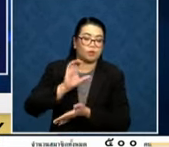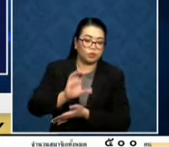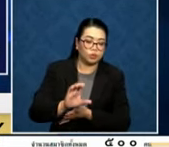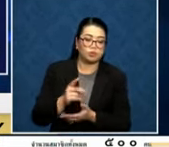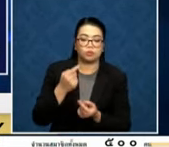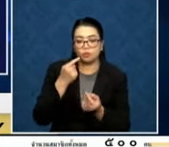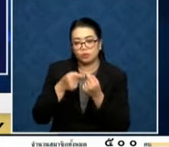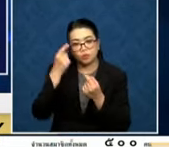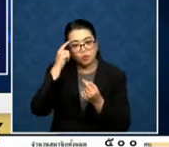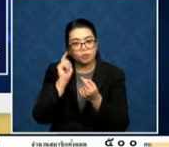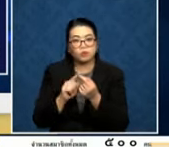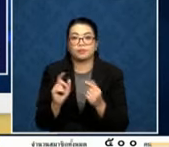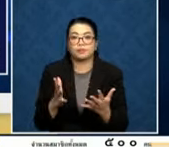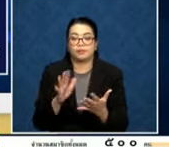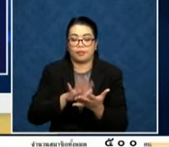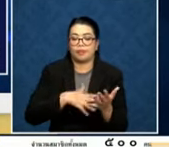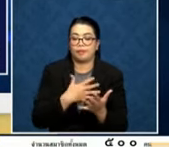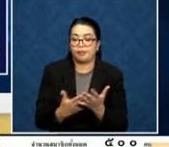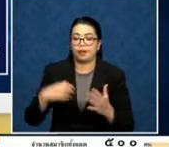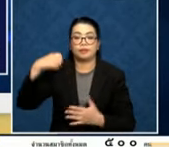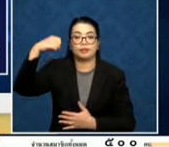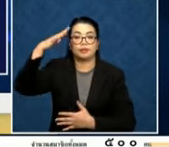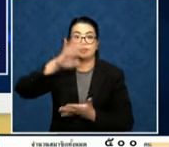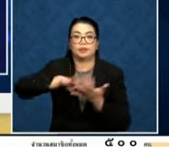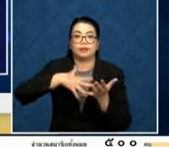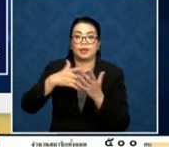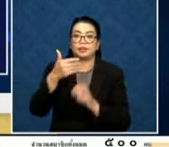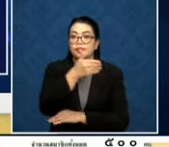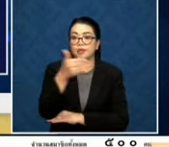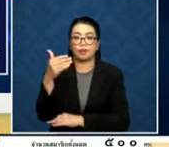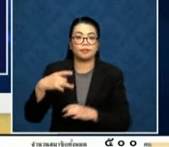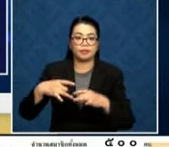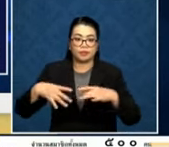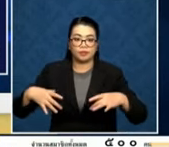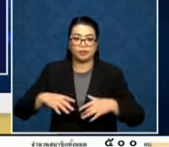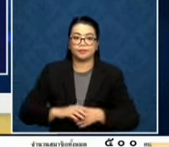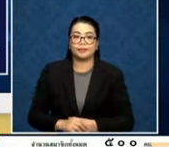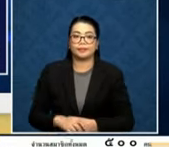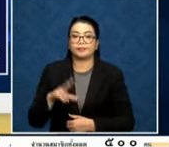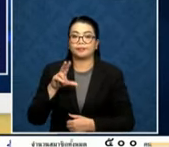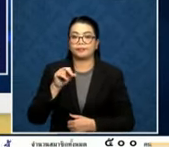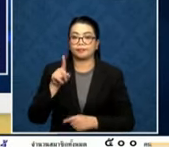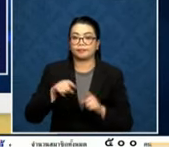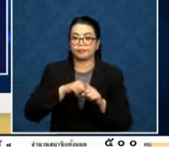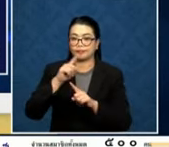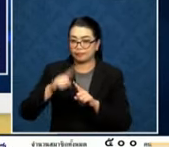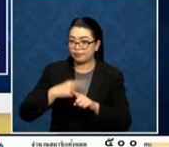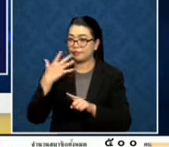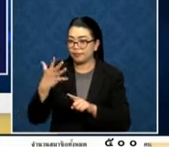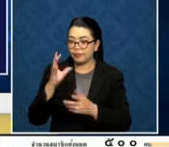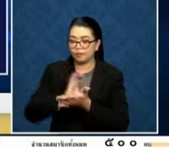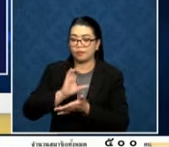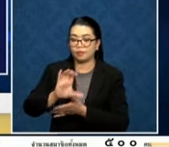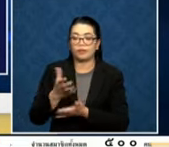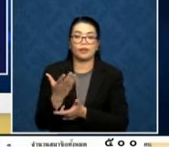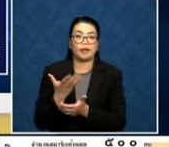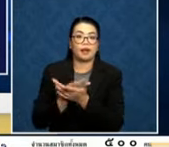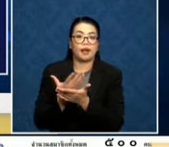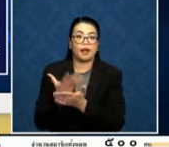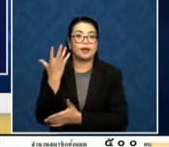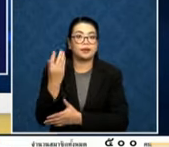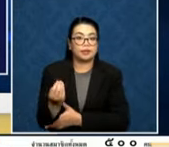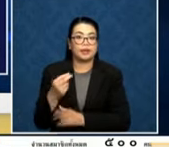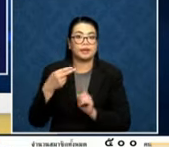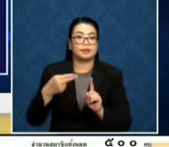ไม่ตรงจุดครับไม่สอดคล้องกับแผนพลังงานชาติถ้าเราไปดูตัวเลขล่าสุดครับ 31พฤษภาคมที่ผ่านมากองทุนนี้มีเงินเหลือถึง